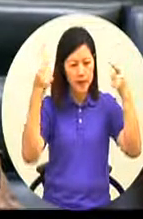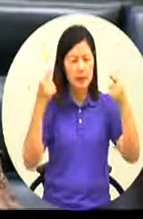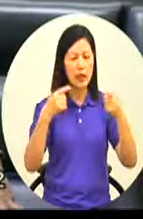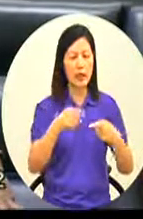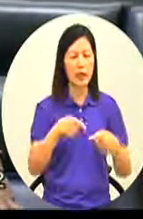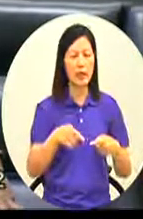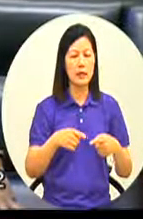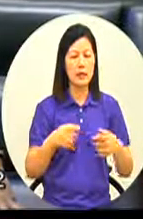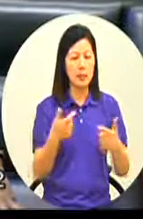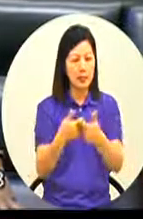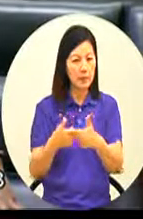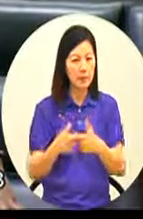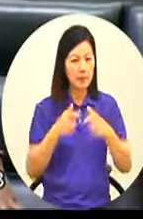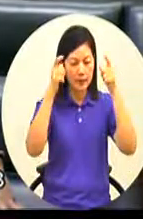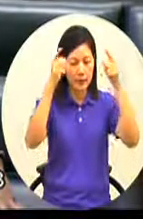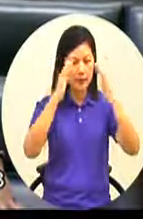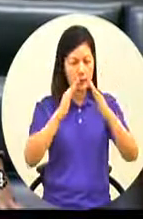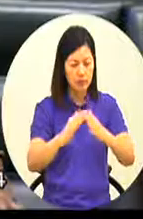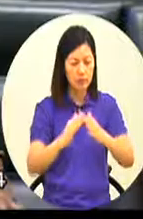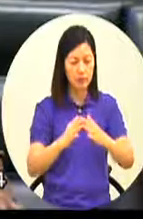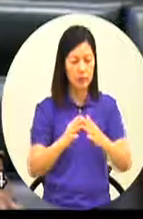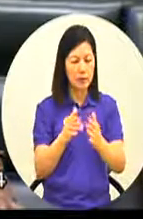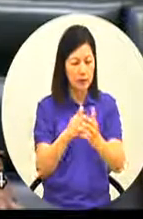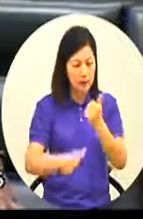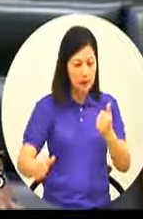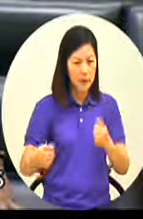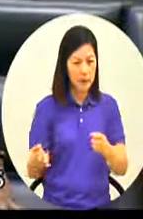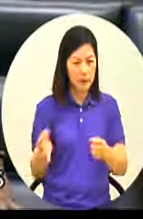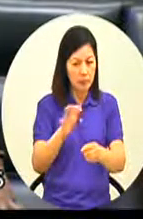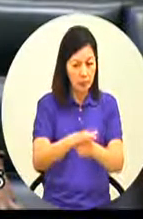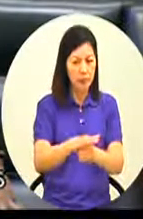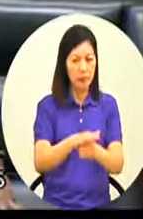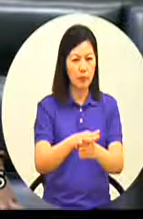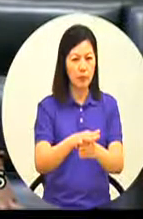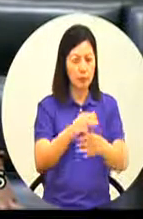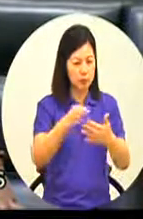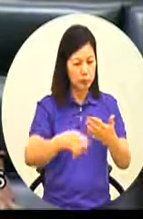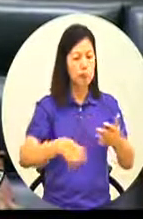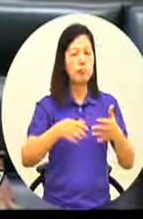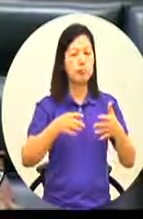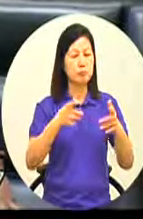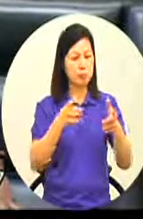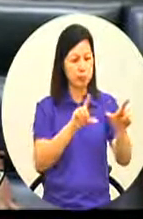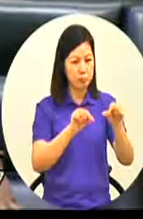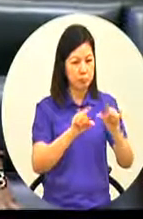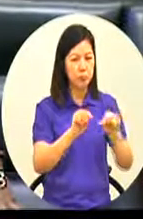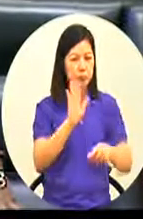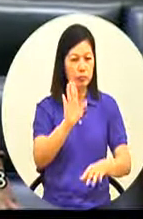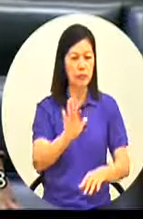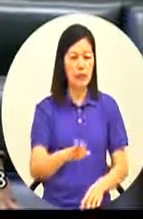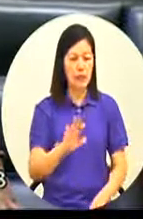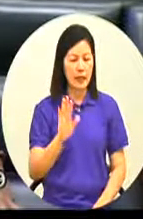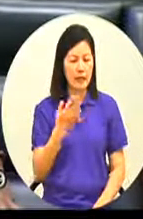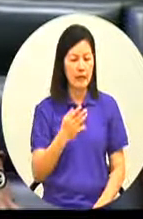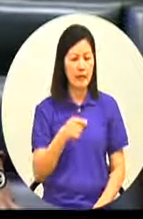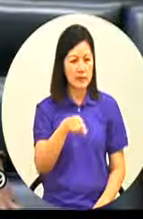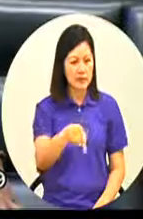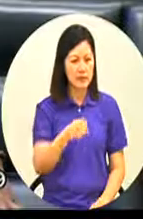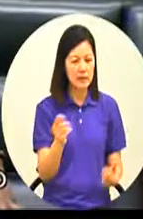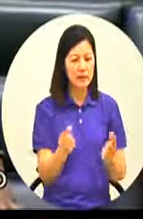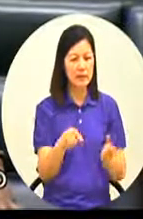高雄市一种的、啊、生育补助的符合他的标准、啊、当然在这个案例当中我拜托局